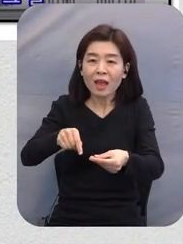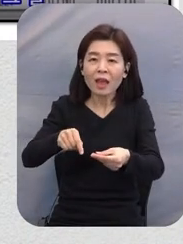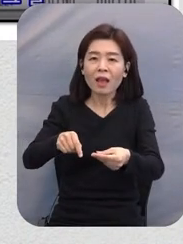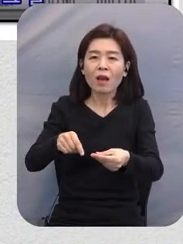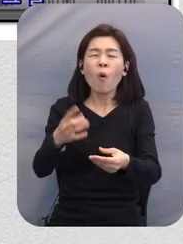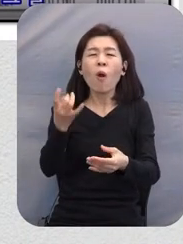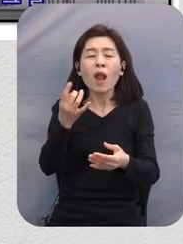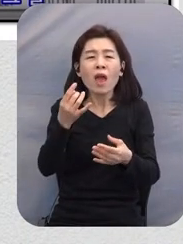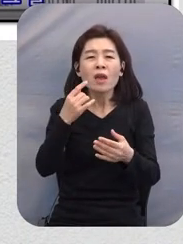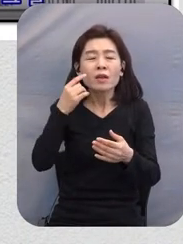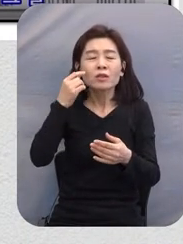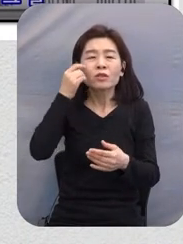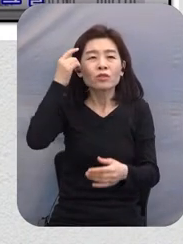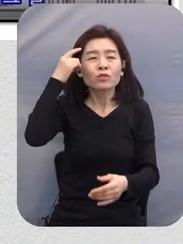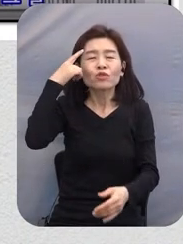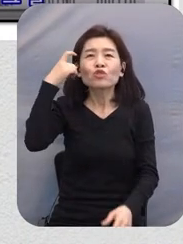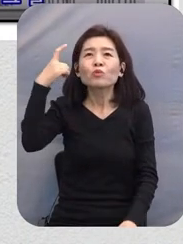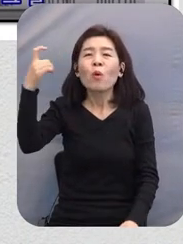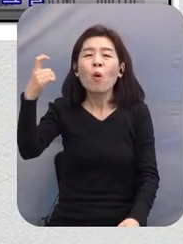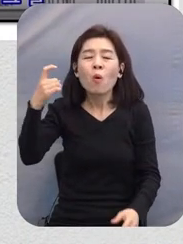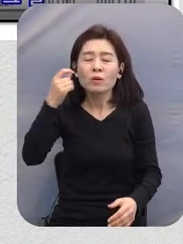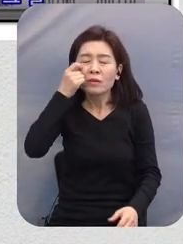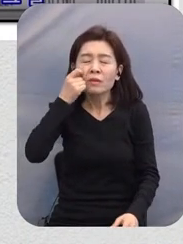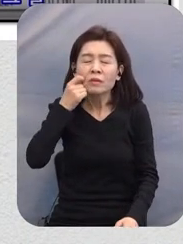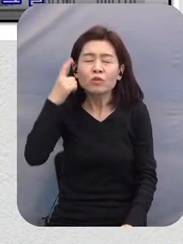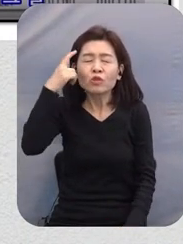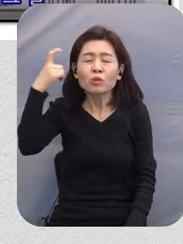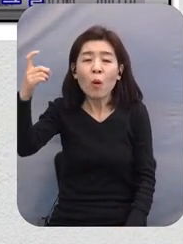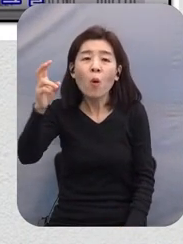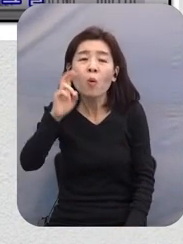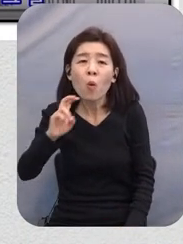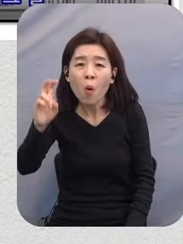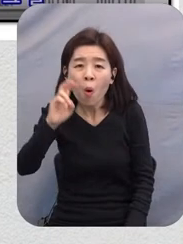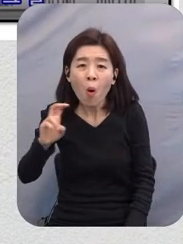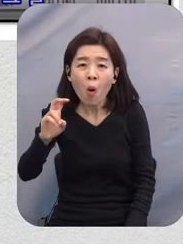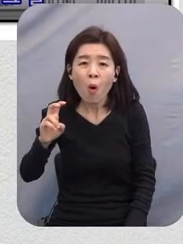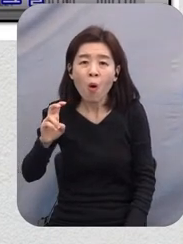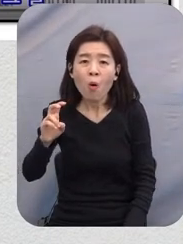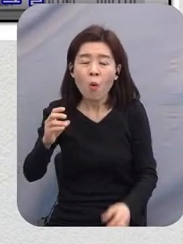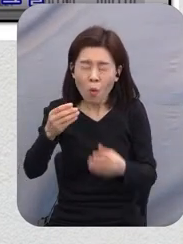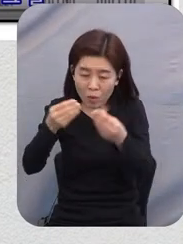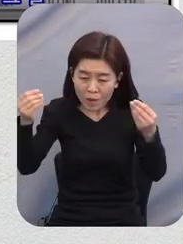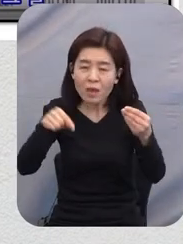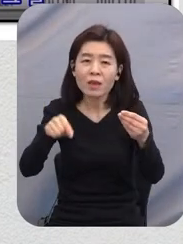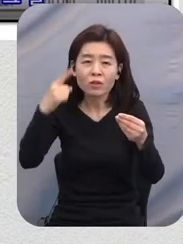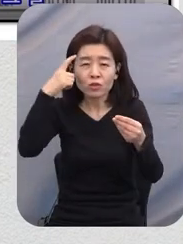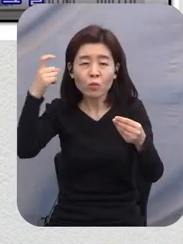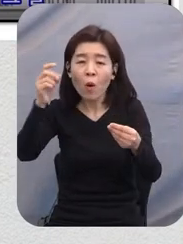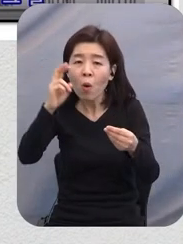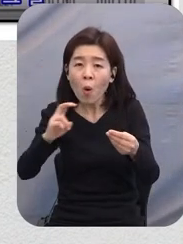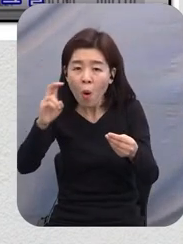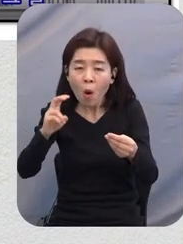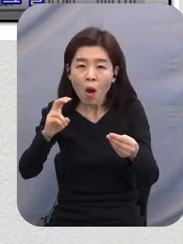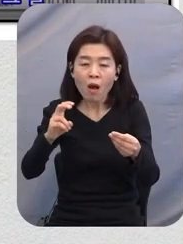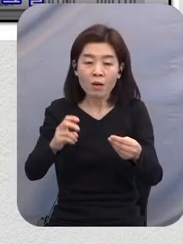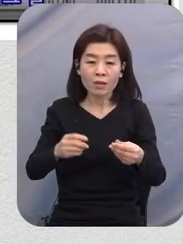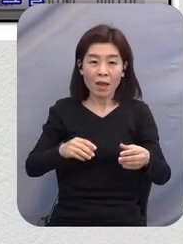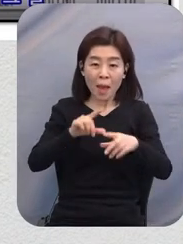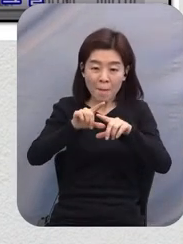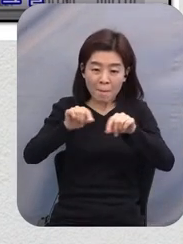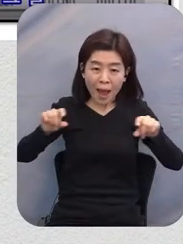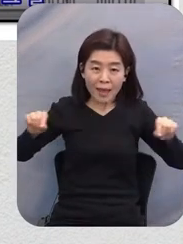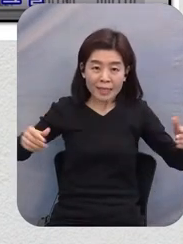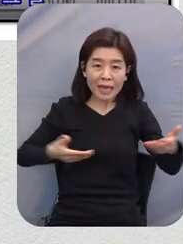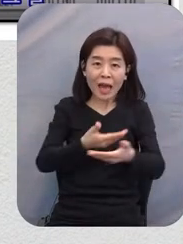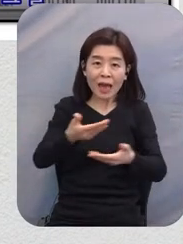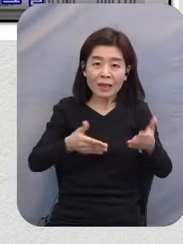그 만찬에서 추모곡을 부른 거예요. 희한하죠? 돈 맥클린의 아주 유명한 노래죠. 근데